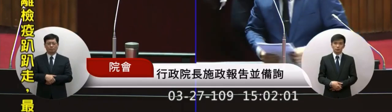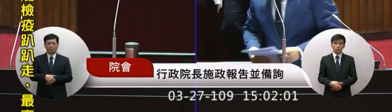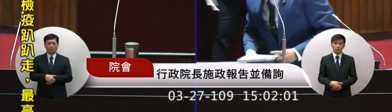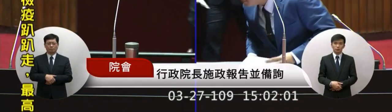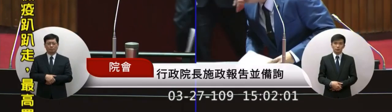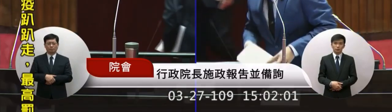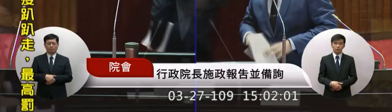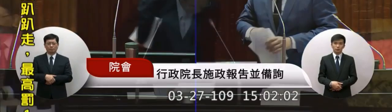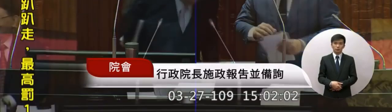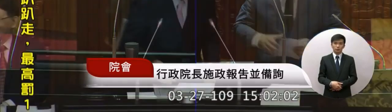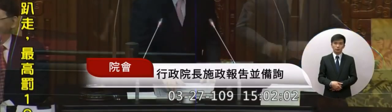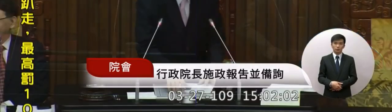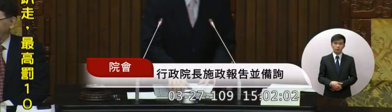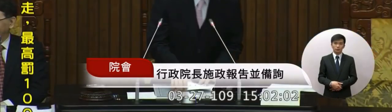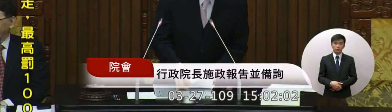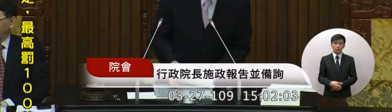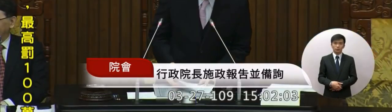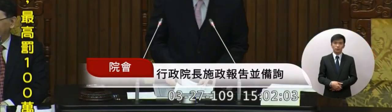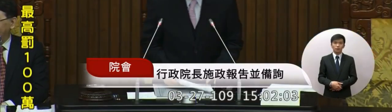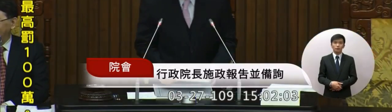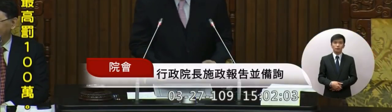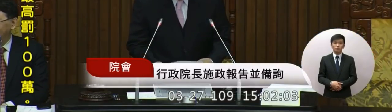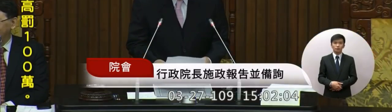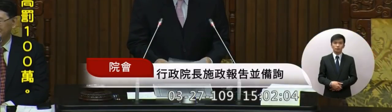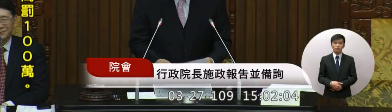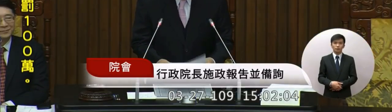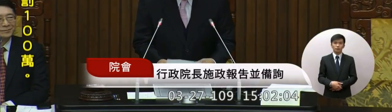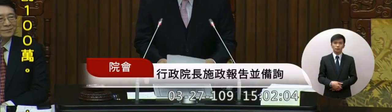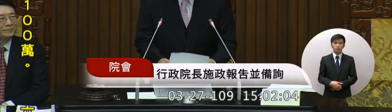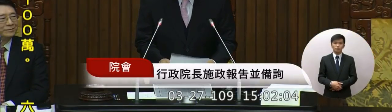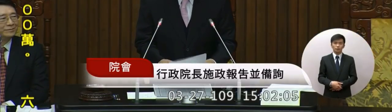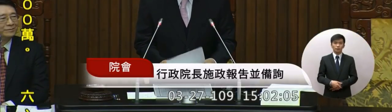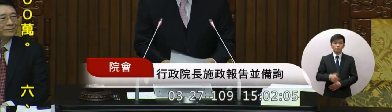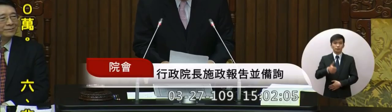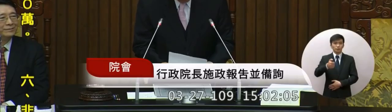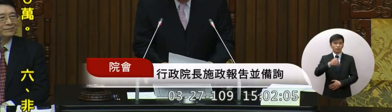谢谢邱委员。